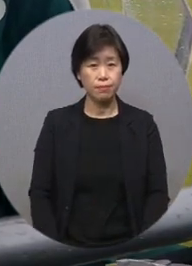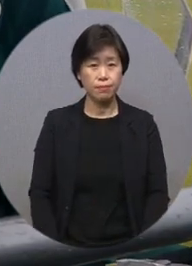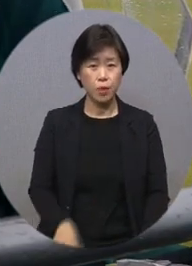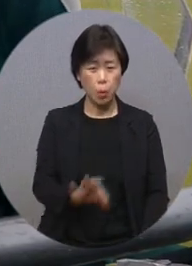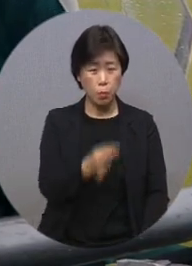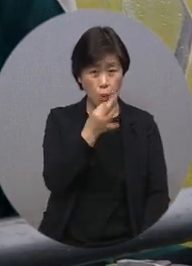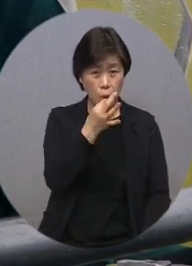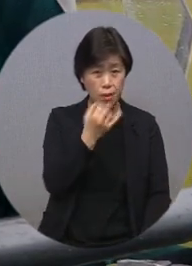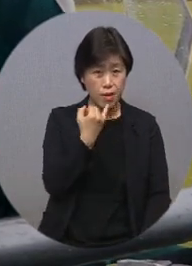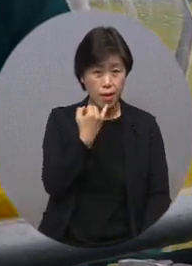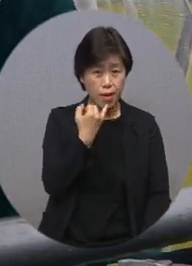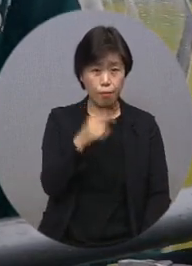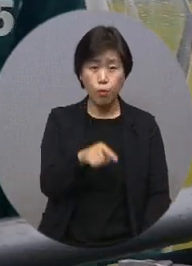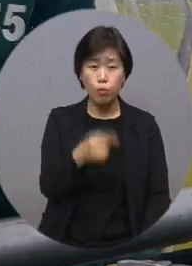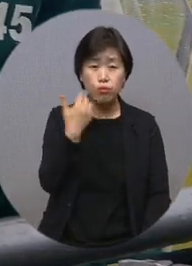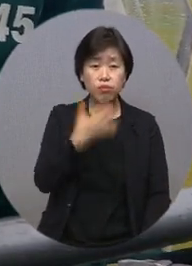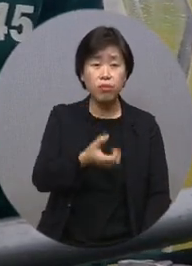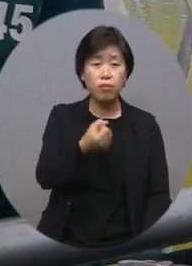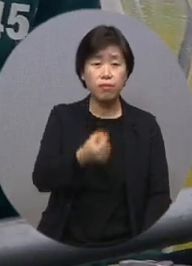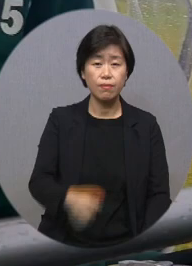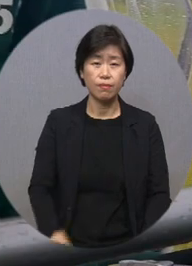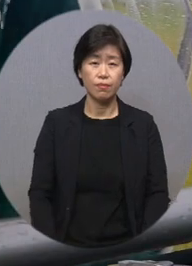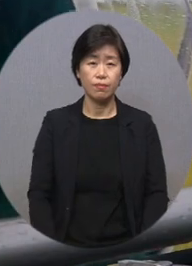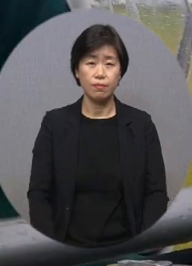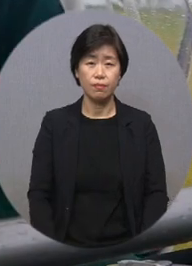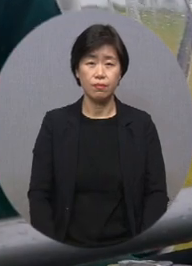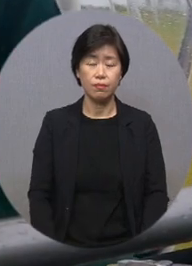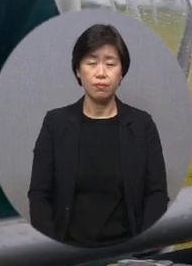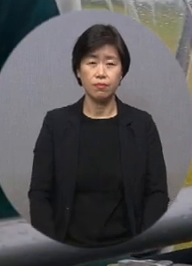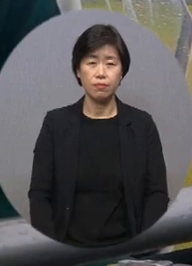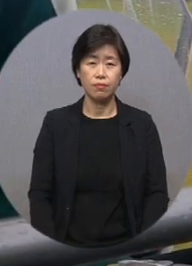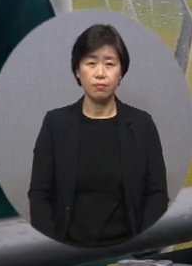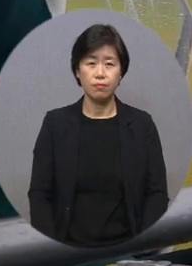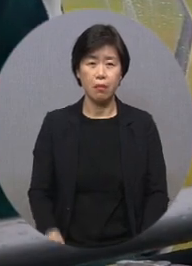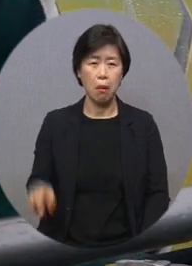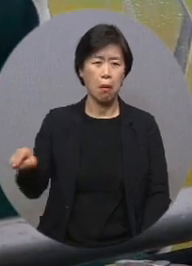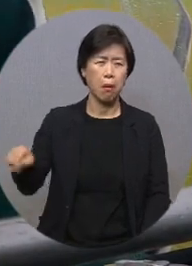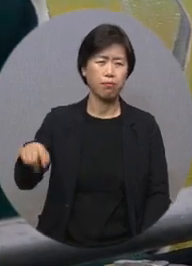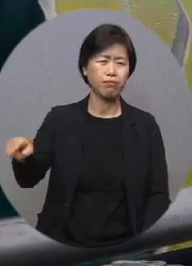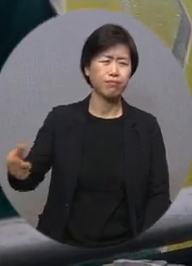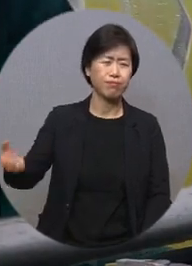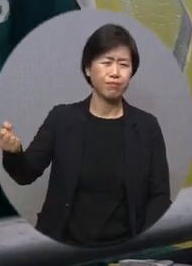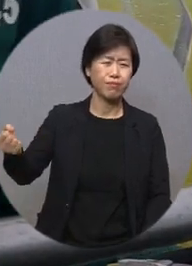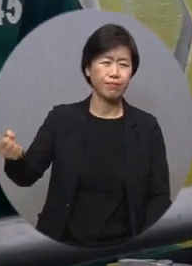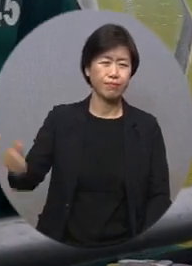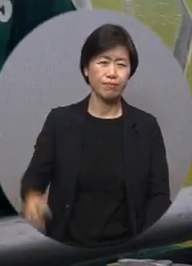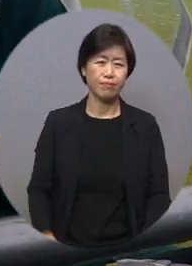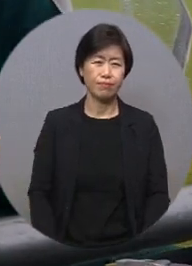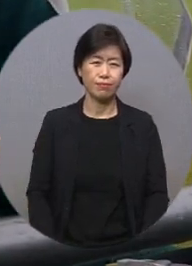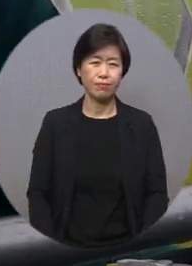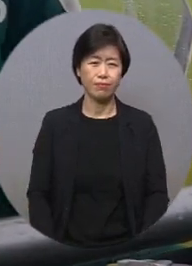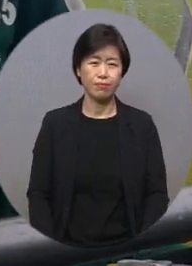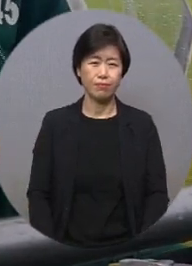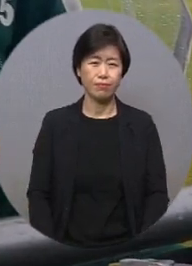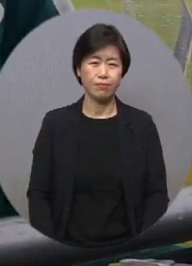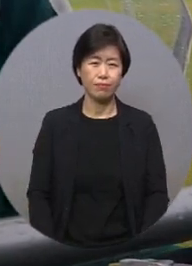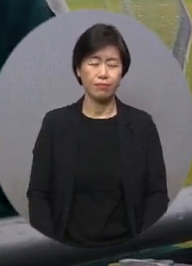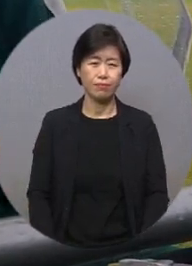먹어도 되죠. 누구 건데? 그러니까 그 사람 건데 먹어도 돼? 라인 끝나고 또 팔 텐데 뭐.